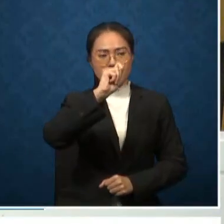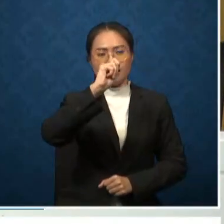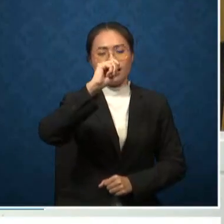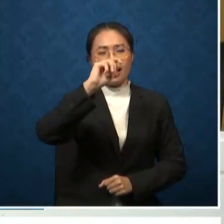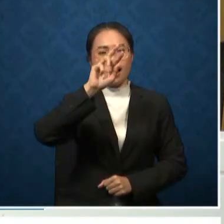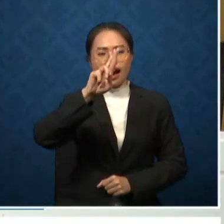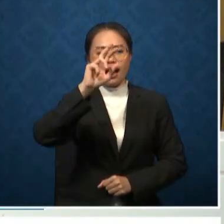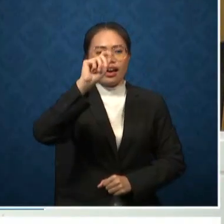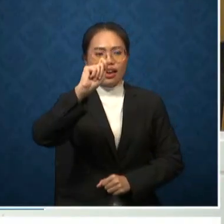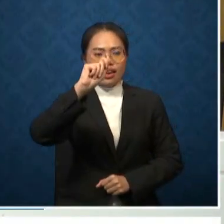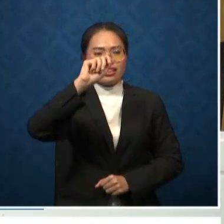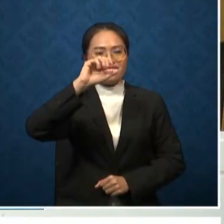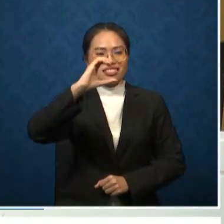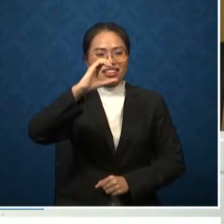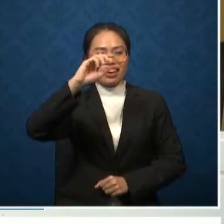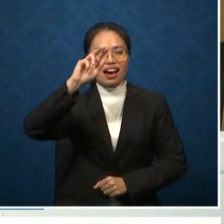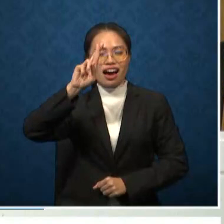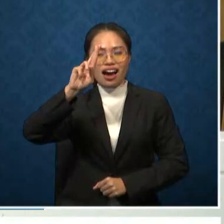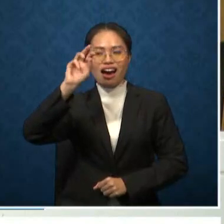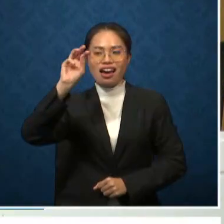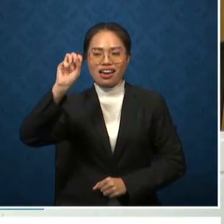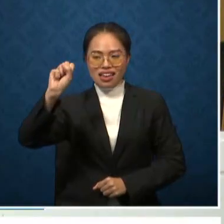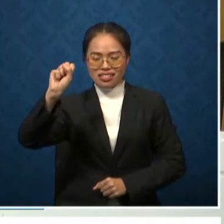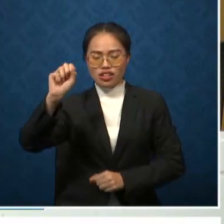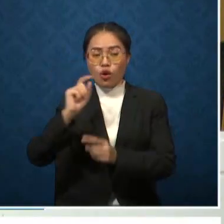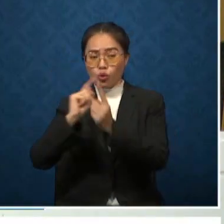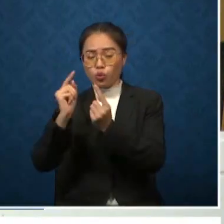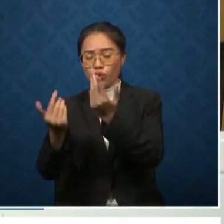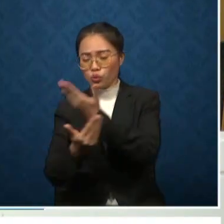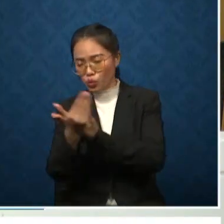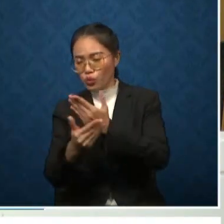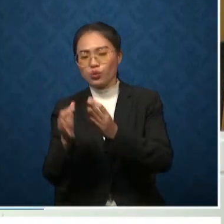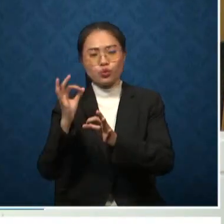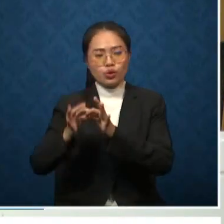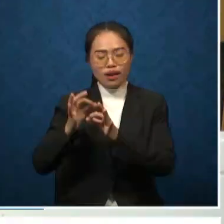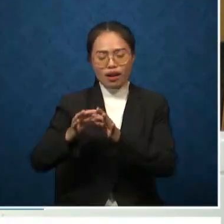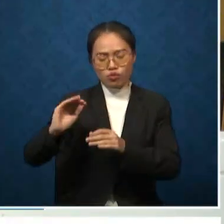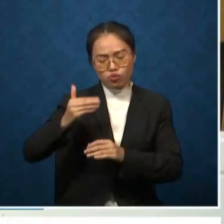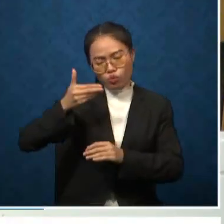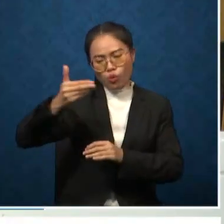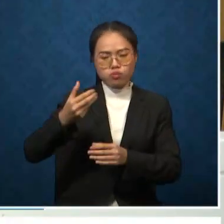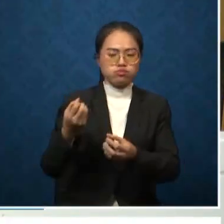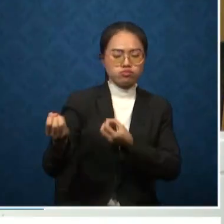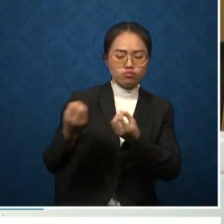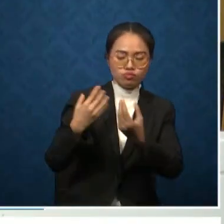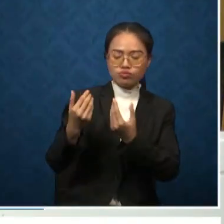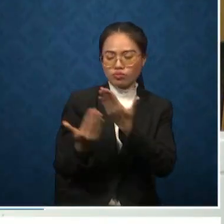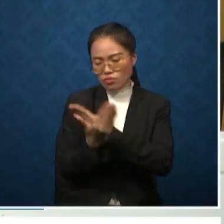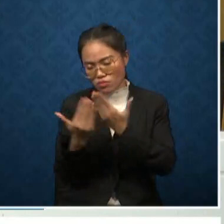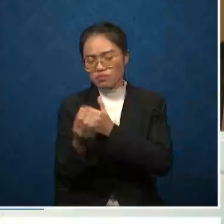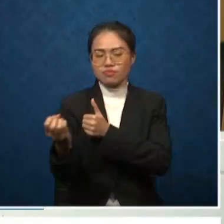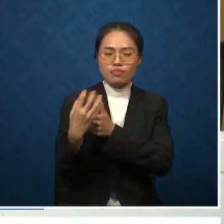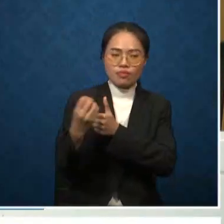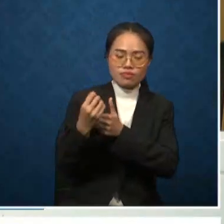ก็ได้มีการหารือกับทางสถาบันการเงินมาโดยตลอดนะครับแล้วก็มีการรับฟังความคิดเห็นนะครับมาโดยตลอด